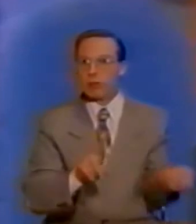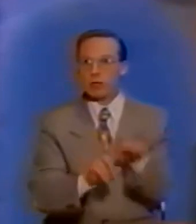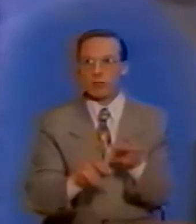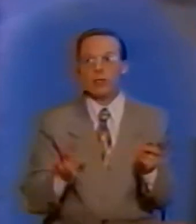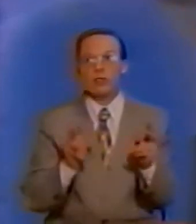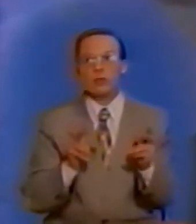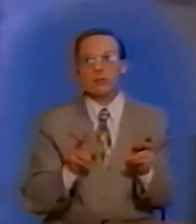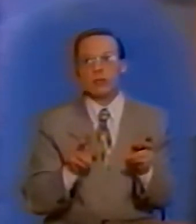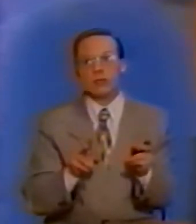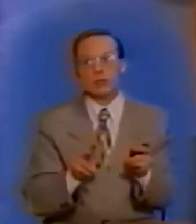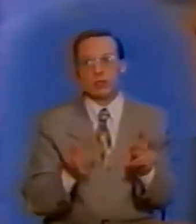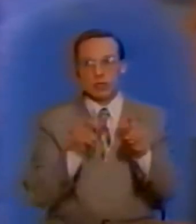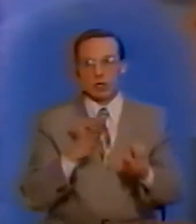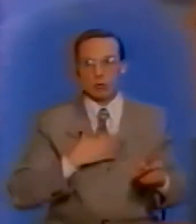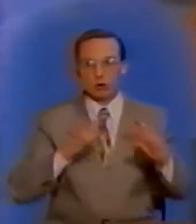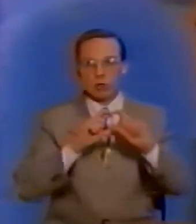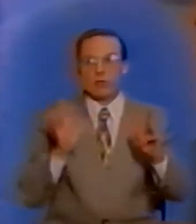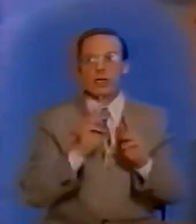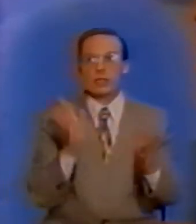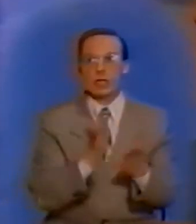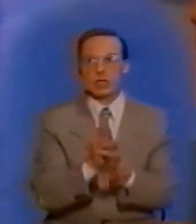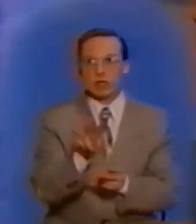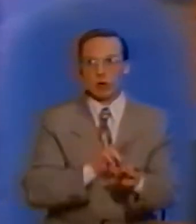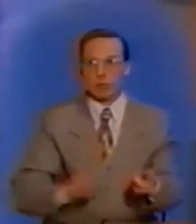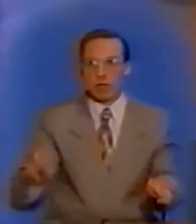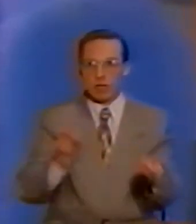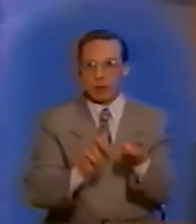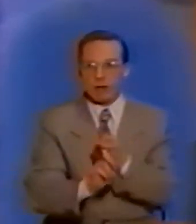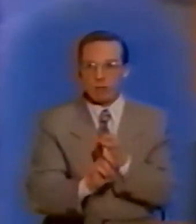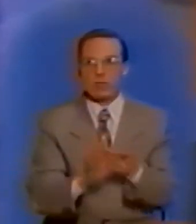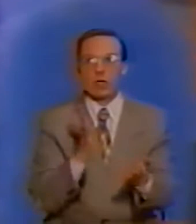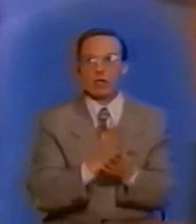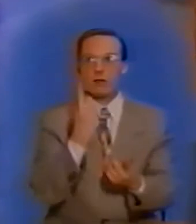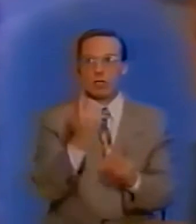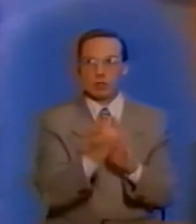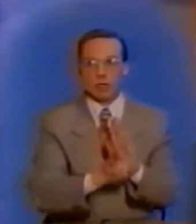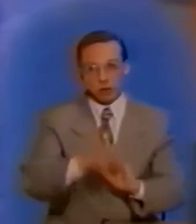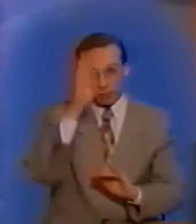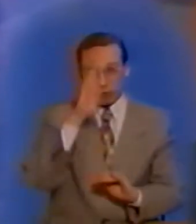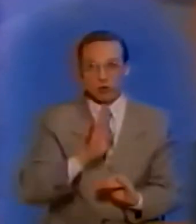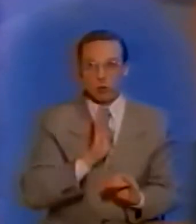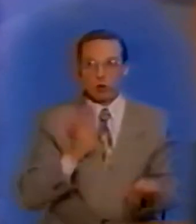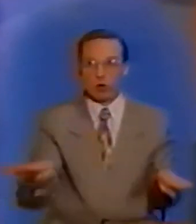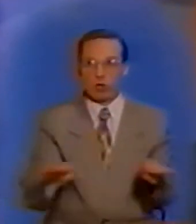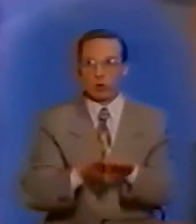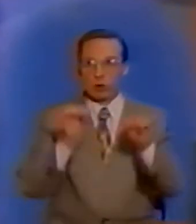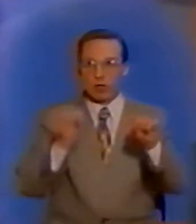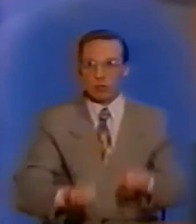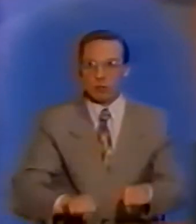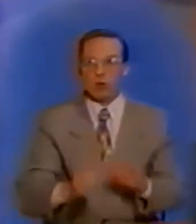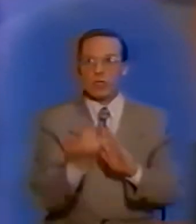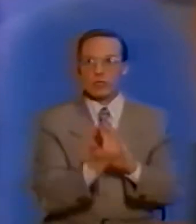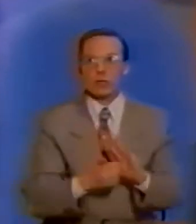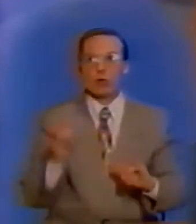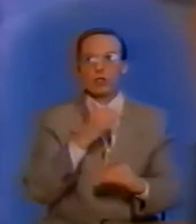tarnyba. Kas tai yra tas seksualinis priekabiavimas? Gal vienintelis ir yra šitas įstatymas, moterų ir vyrų lygių galimybių įstatymas, kuris